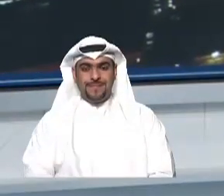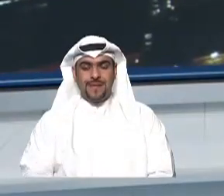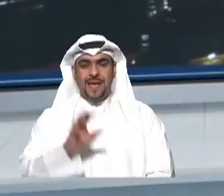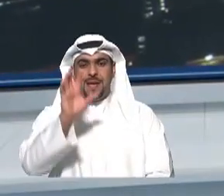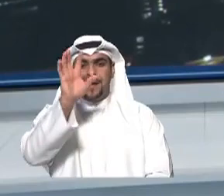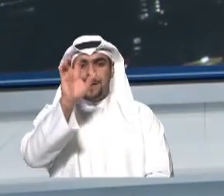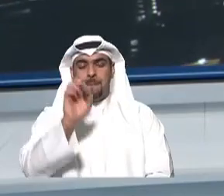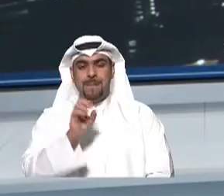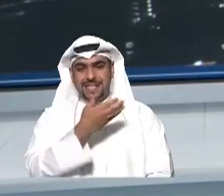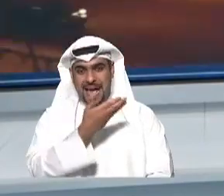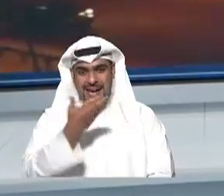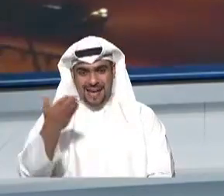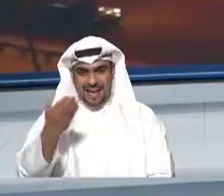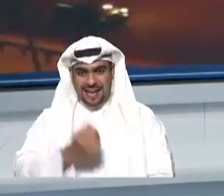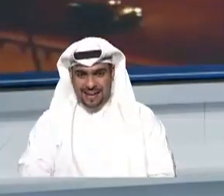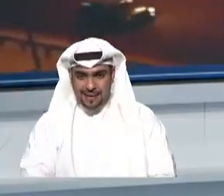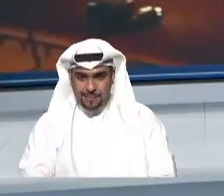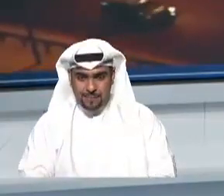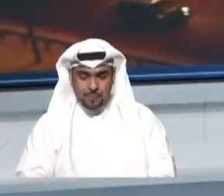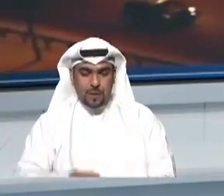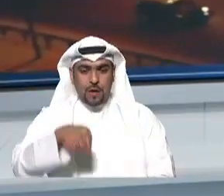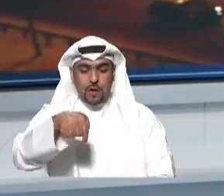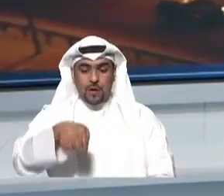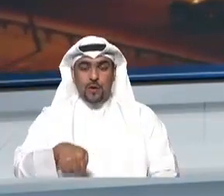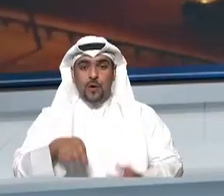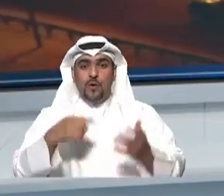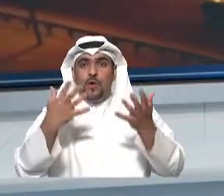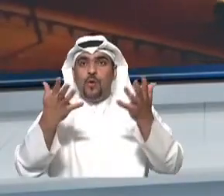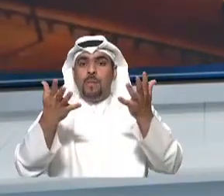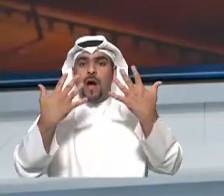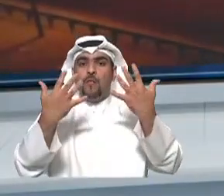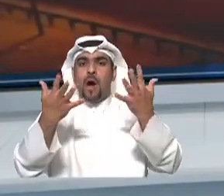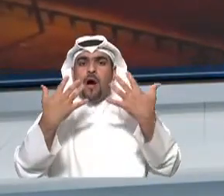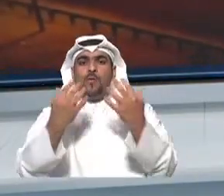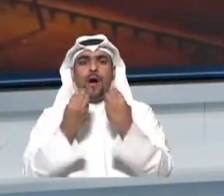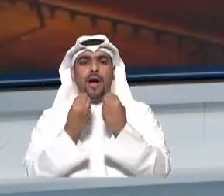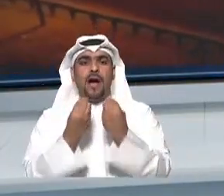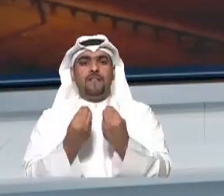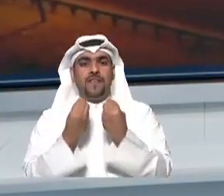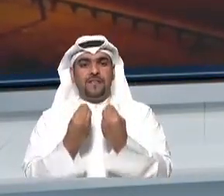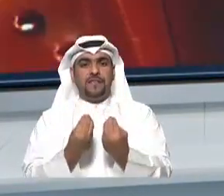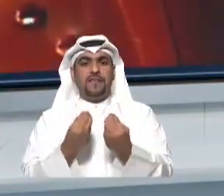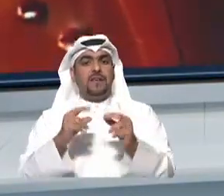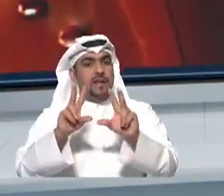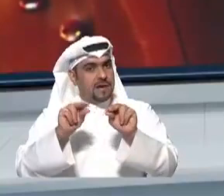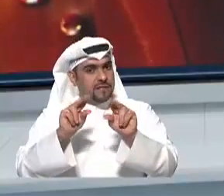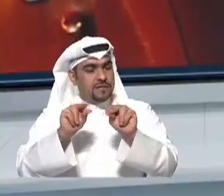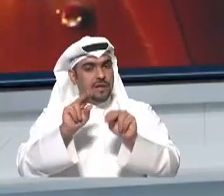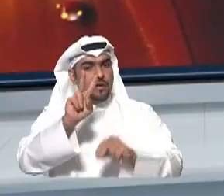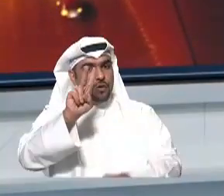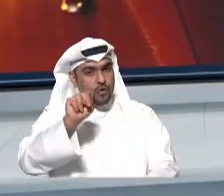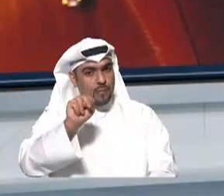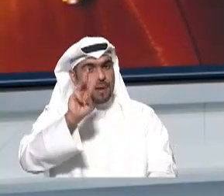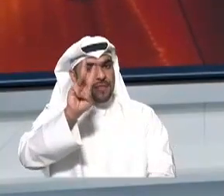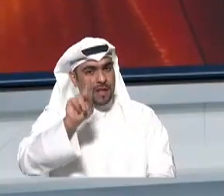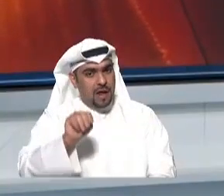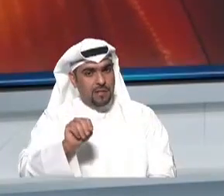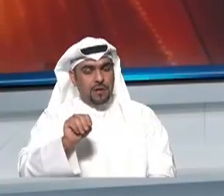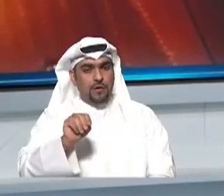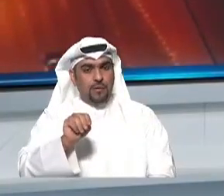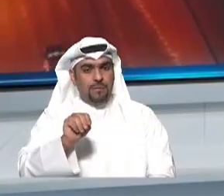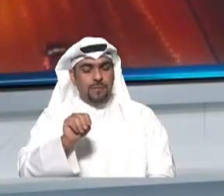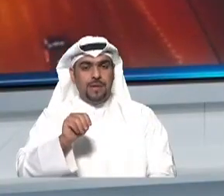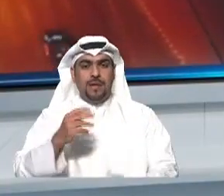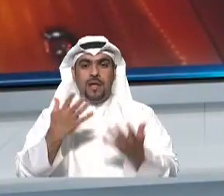أسعد الله أوقاتكم أعزائي المشاهدين. الرياح خفيفة لمعتدلة سرعة بوجه عام، راح تستمر ويانا لعدة أيام. الهواء شمالي غربي ليوم الجمعة، بعد ذلك يقلب